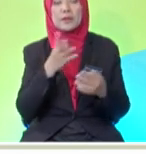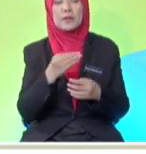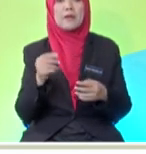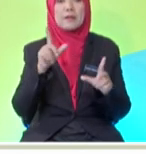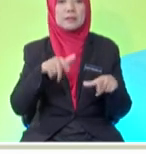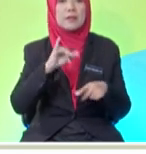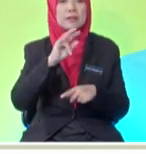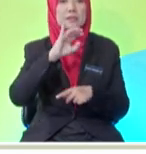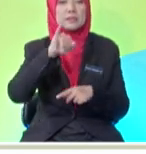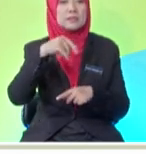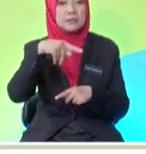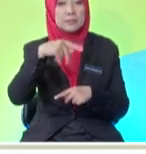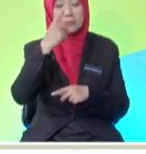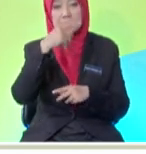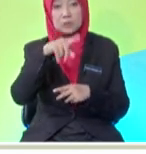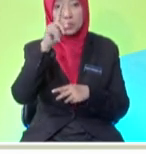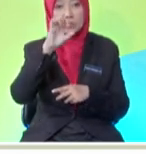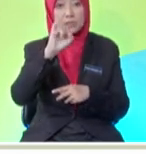pada kepala silinder